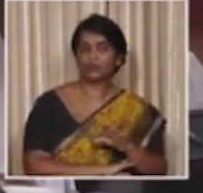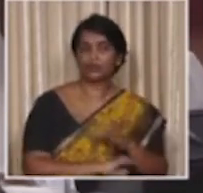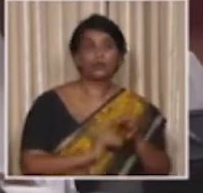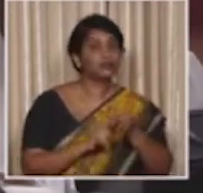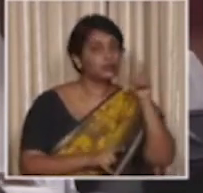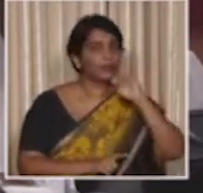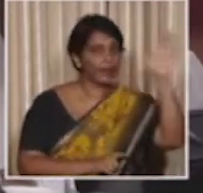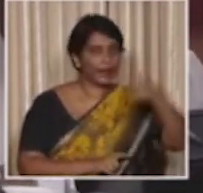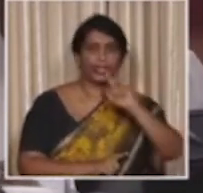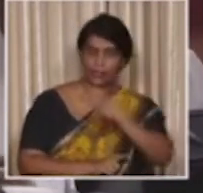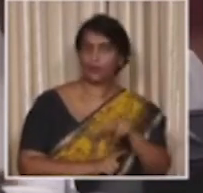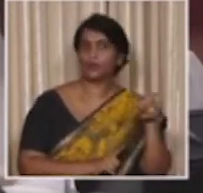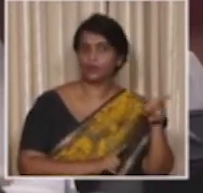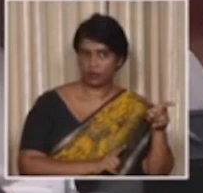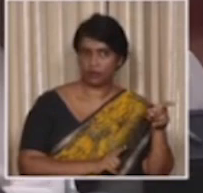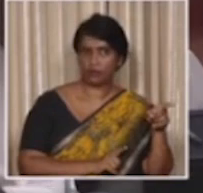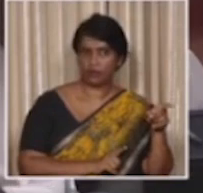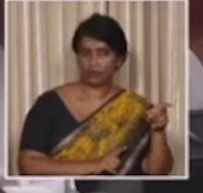සභාපතිතුමා ආරාධනා කෙරුවේ